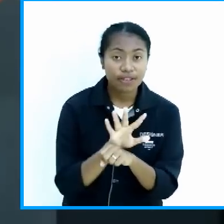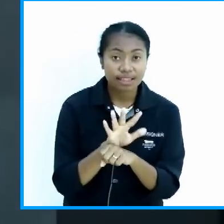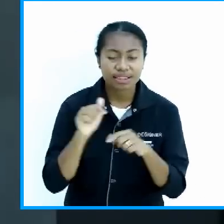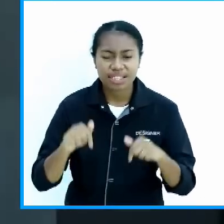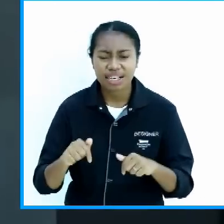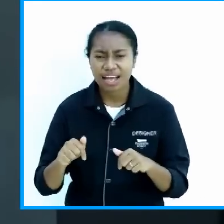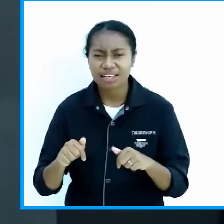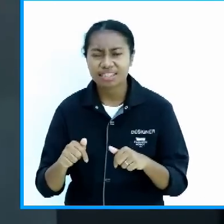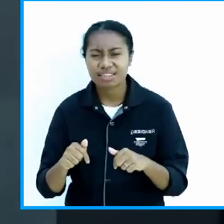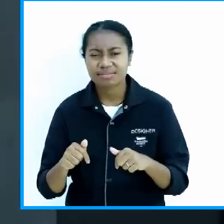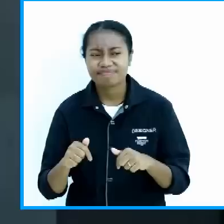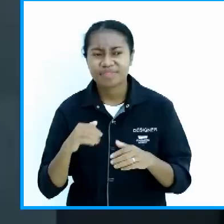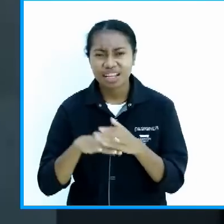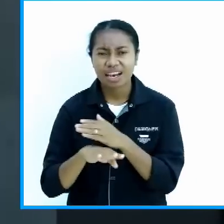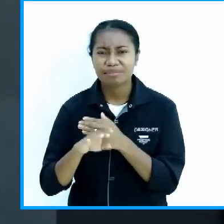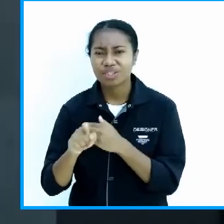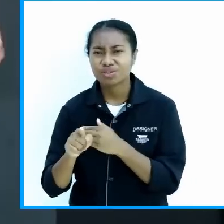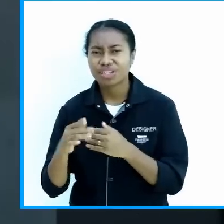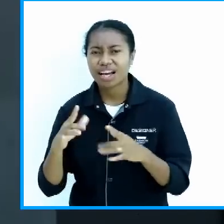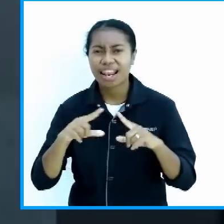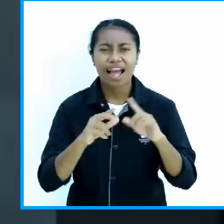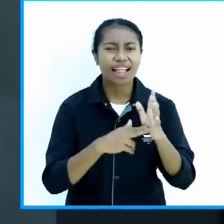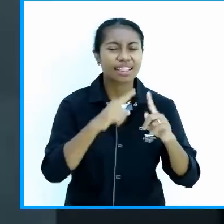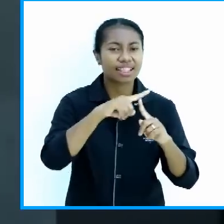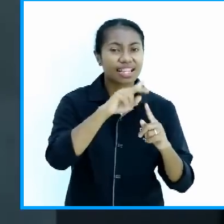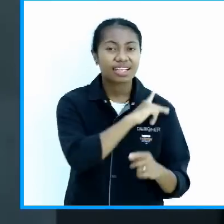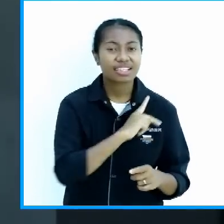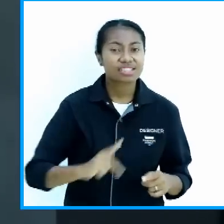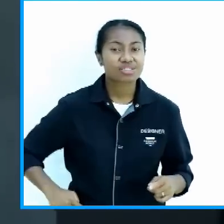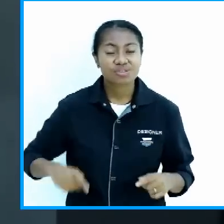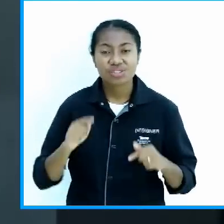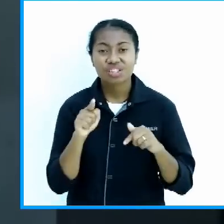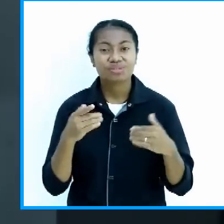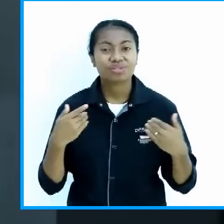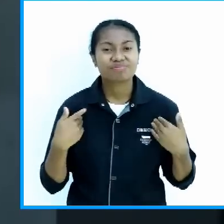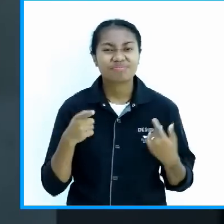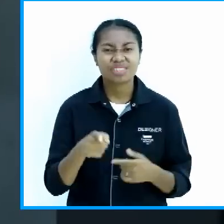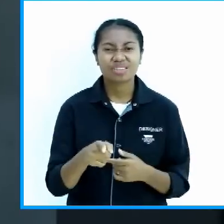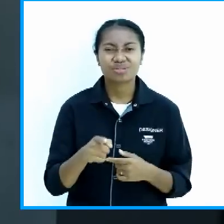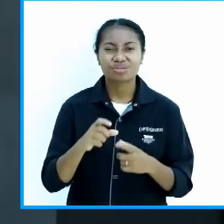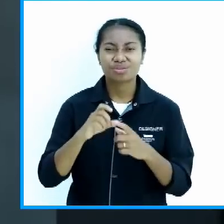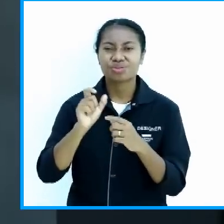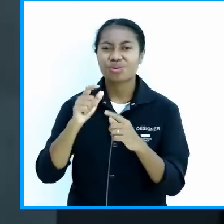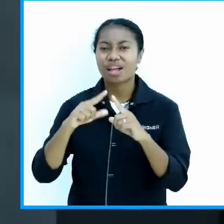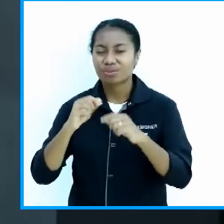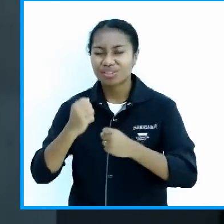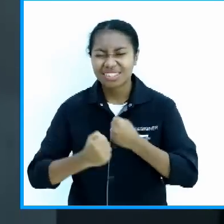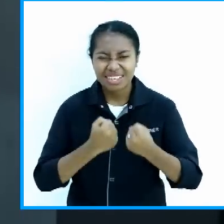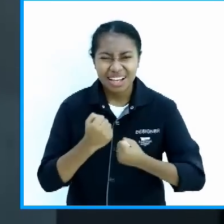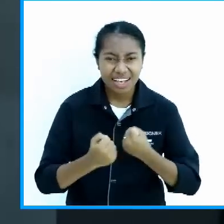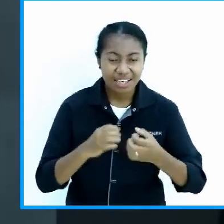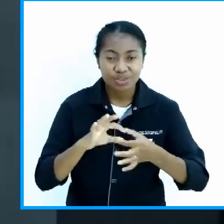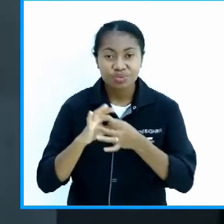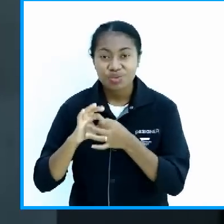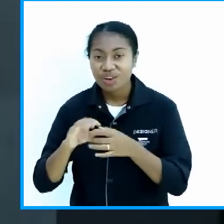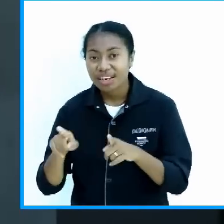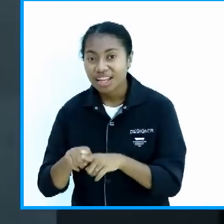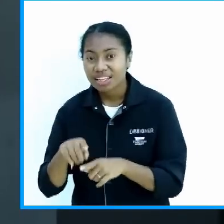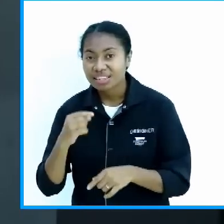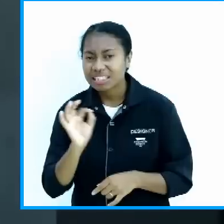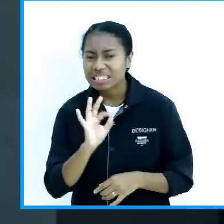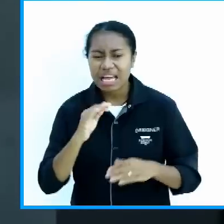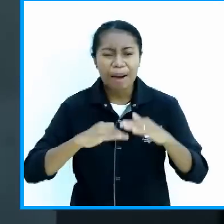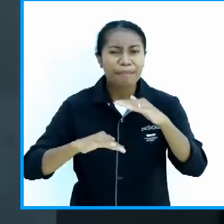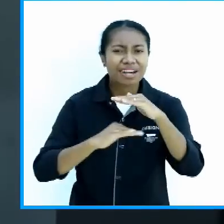macam hal di dalamnya dengan antikris atau 66 adalah suatu tindakan menghubung-hubungkan yang tidak